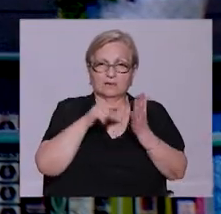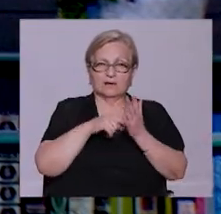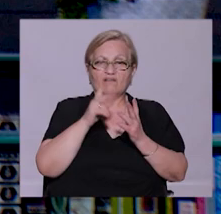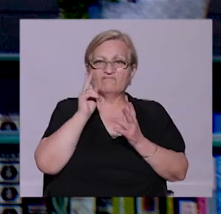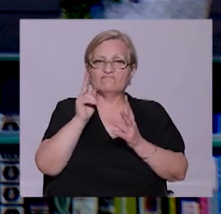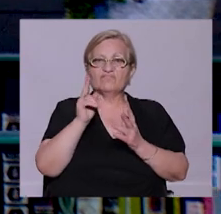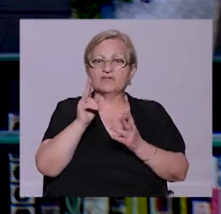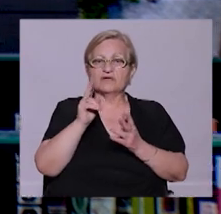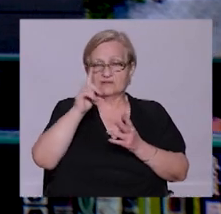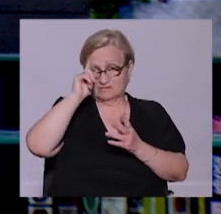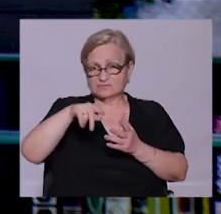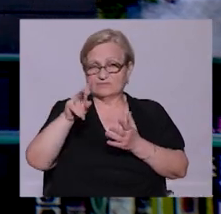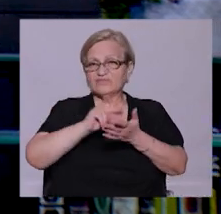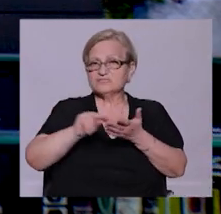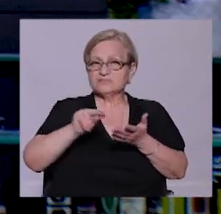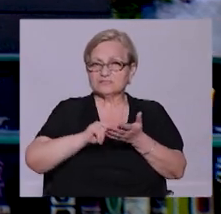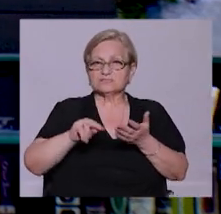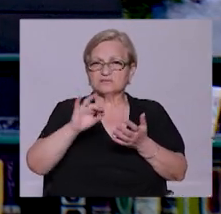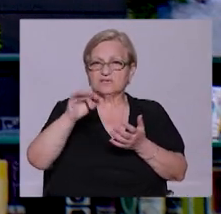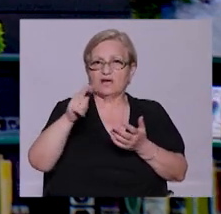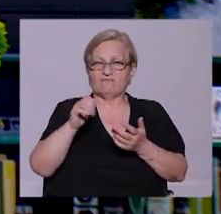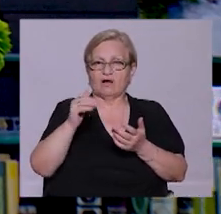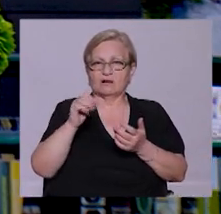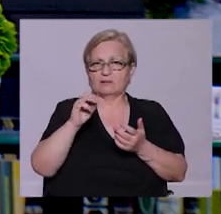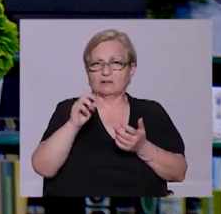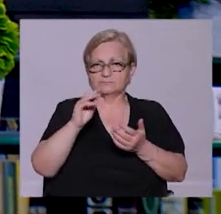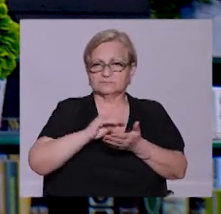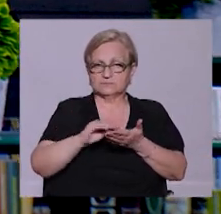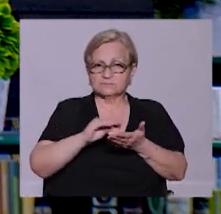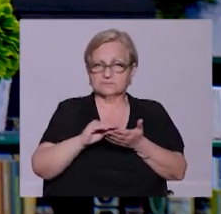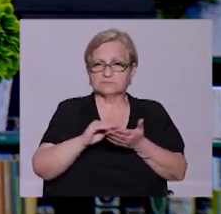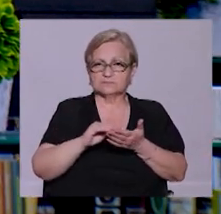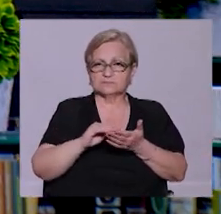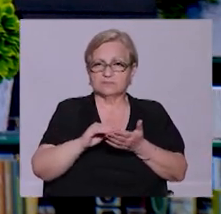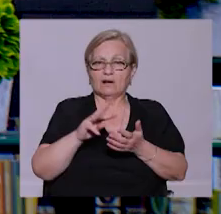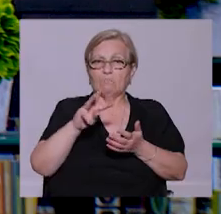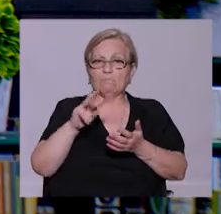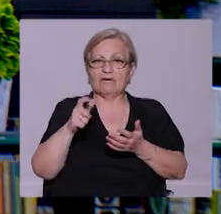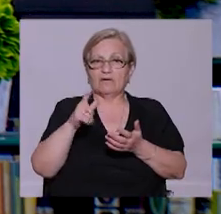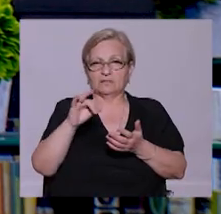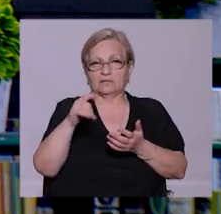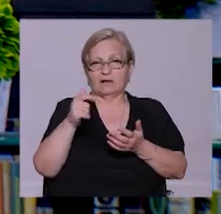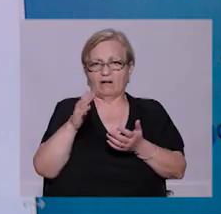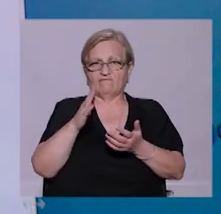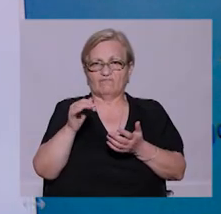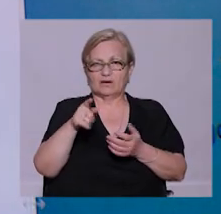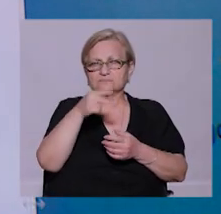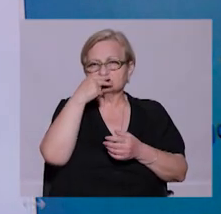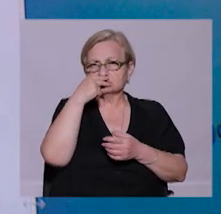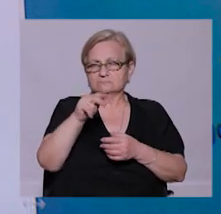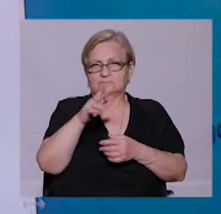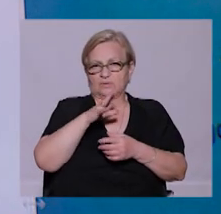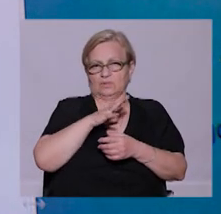Თუ იცით, ვინ წერს იგავ არაკებს? იგავ არაკს წერს მეიგავე და სწორედ ასეთი წარჩინებული